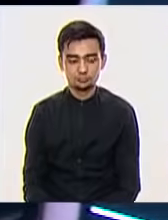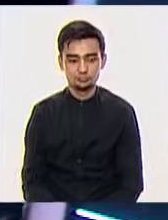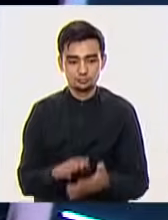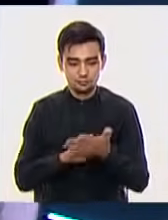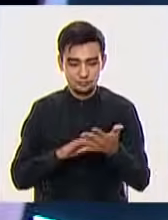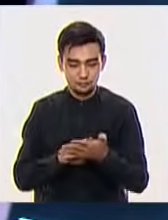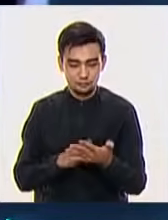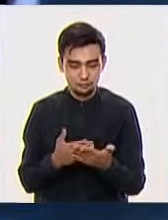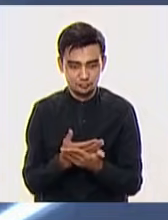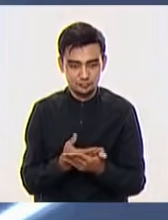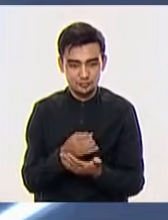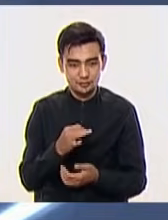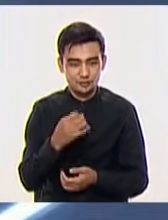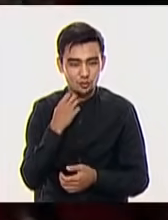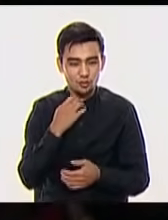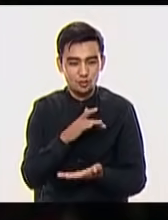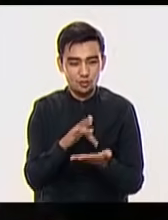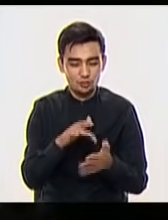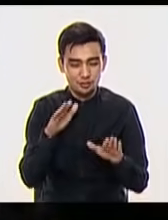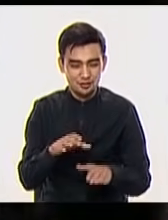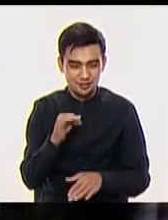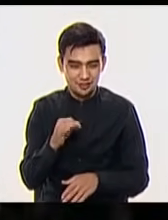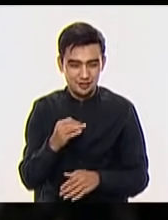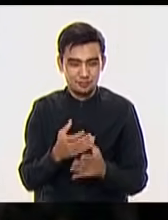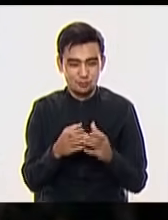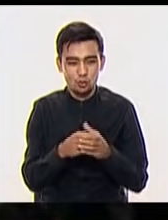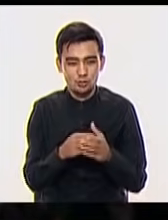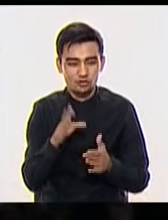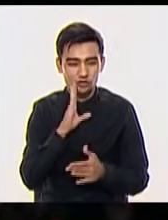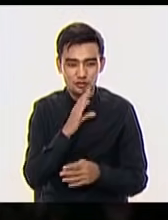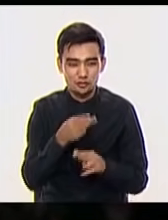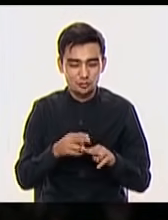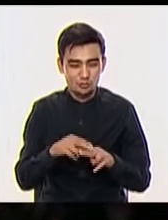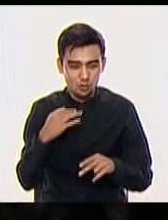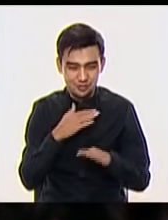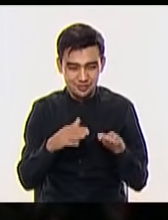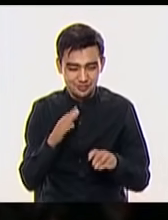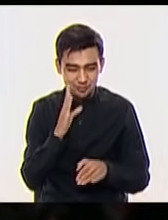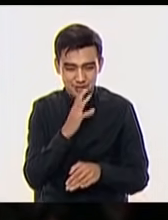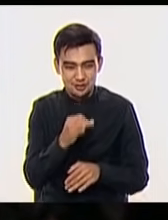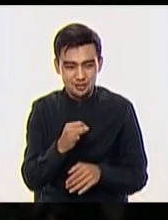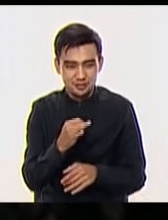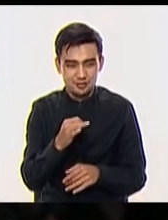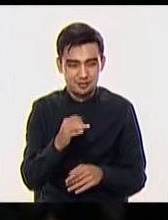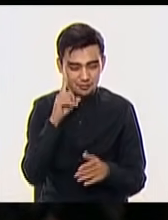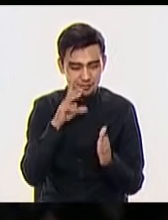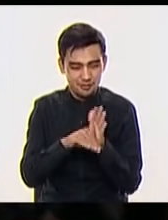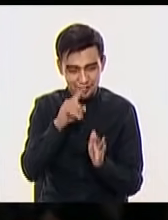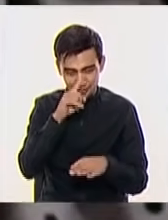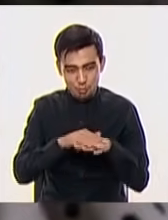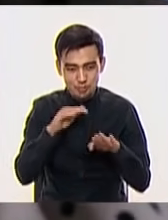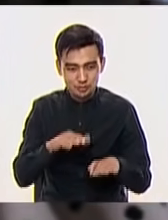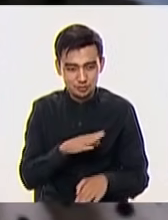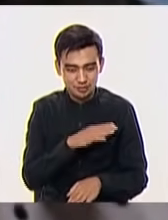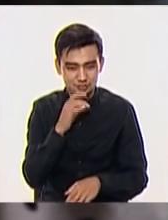Тікелей эфирде информбюро. Қызылорда қаласында бір топ көп балалана өткен түнді облыс әкімдігінің алдында өткізді. Олар